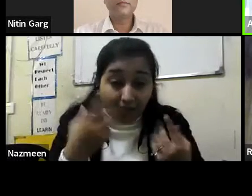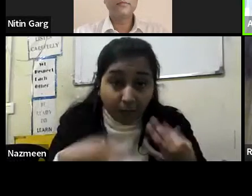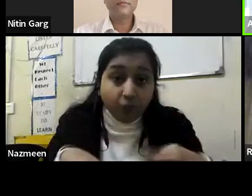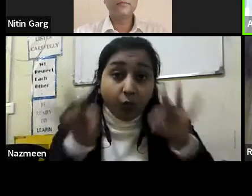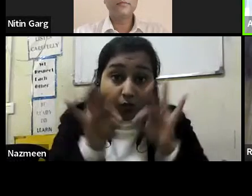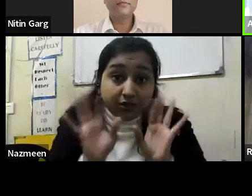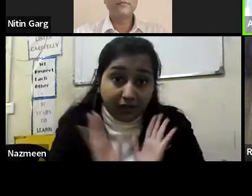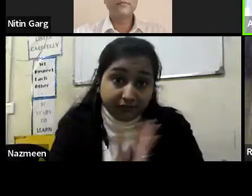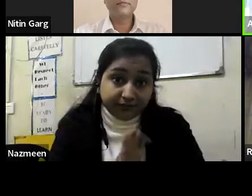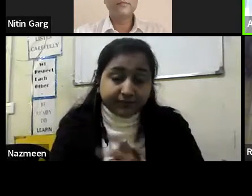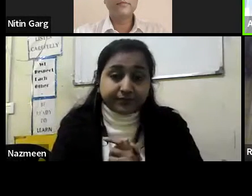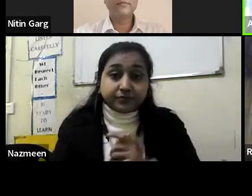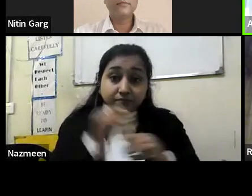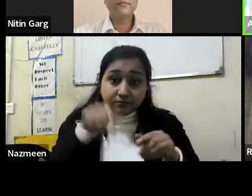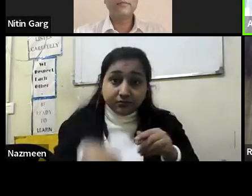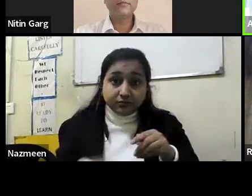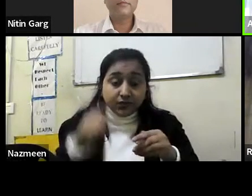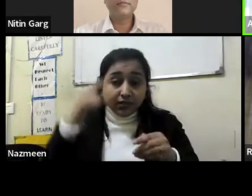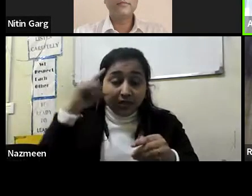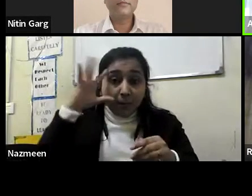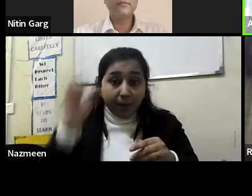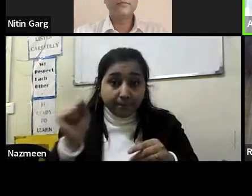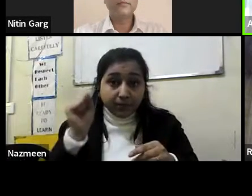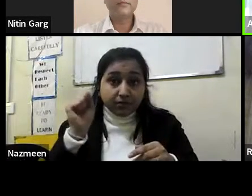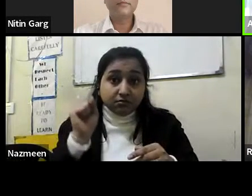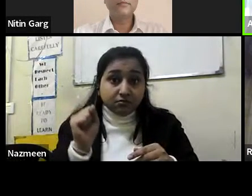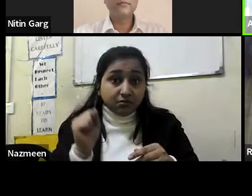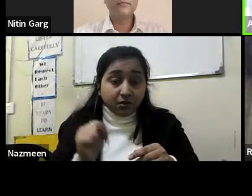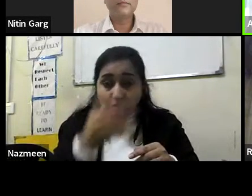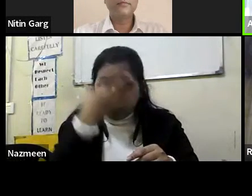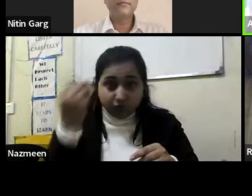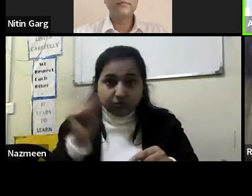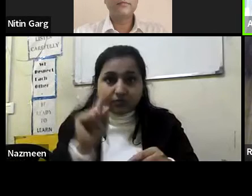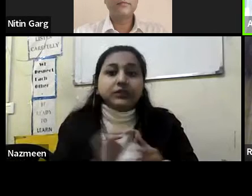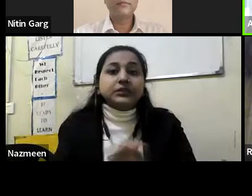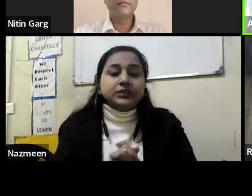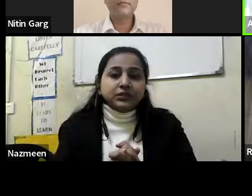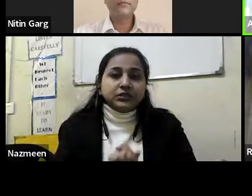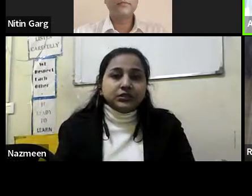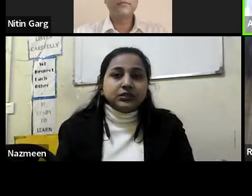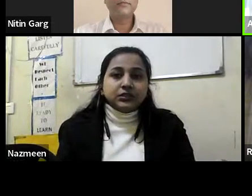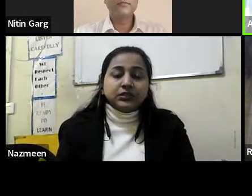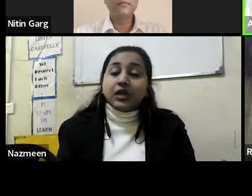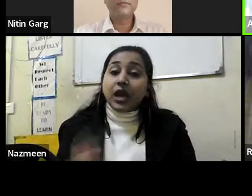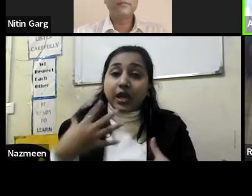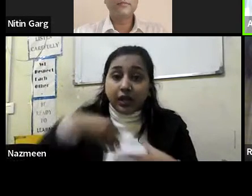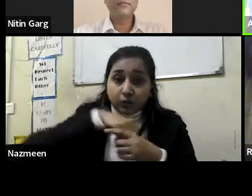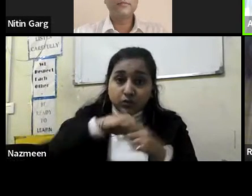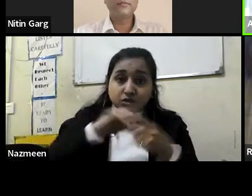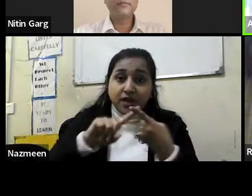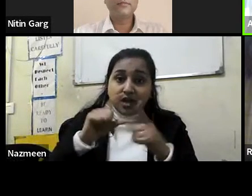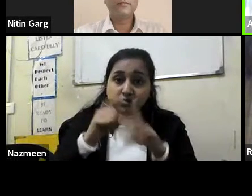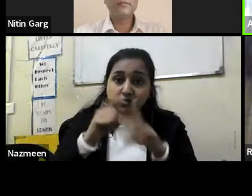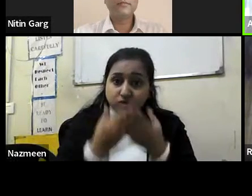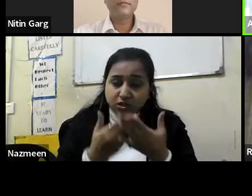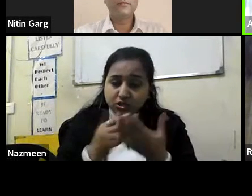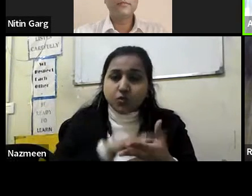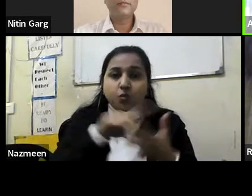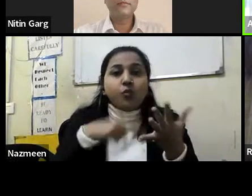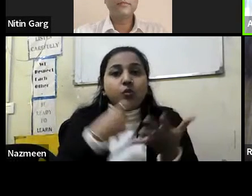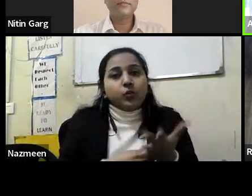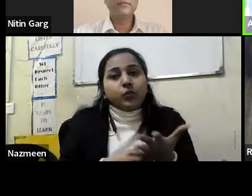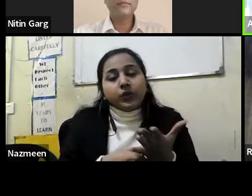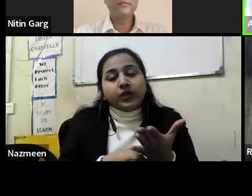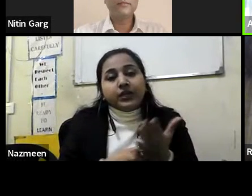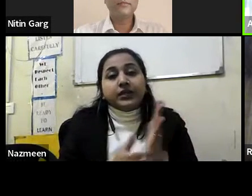तो इस चीज का बड़ा ध्यान रखना पड़ेगा। और आपने जैसे इंक्लूसिव एजुकेशन पॉलिसी के बारे में बात की, और कैपेसिटी बिल्डिंग ऑफ